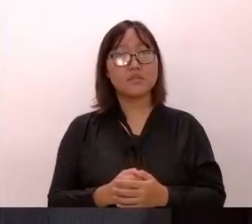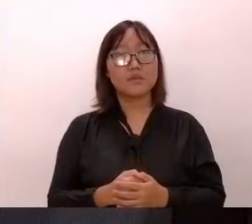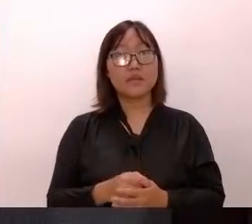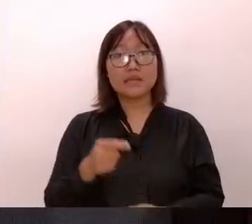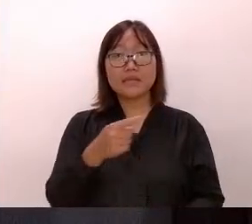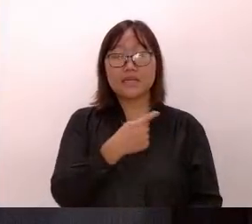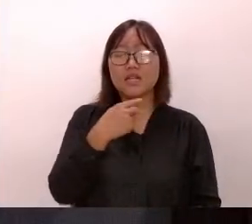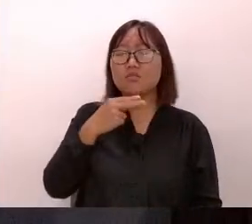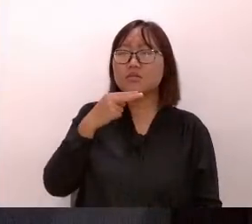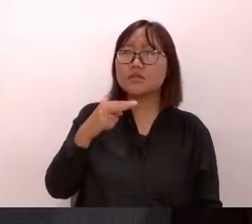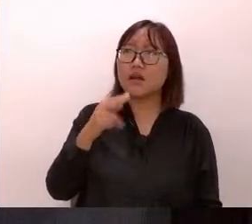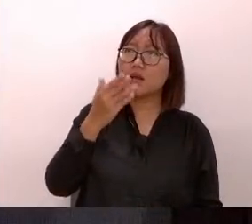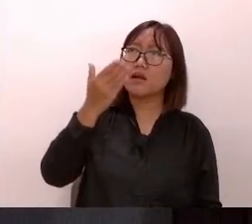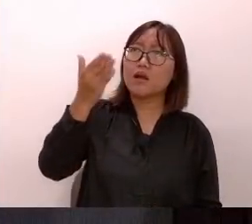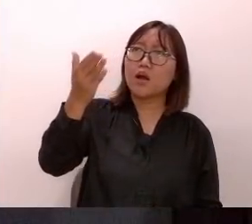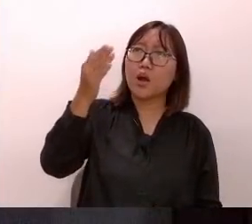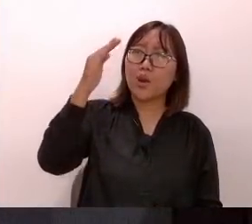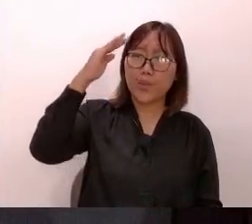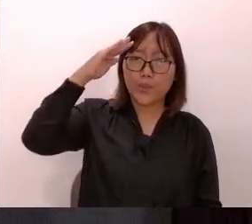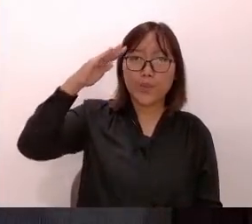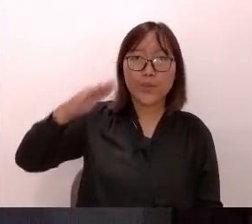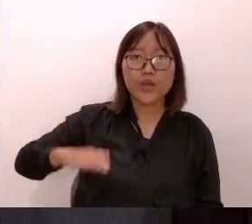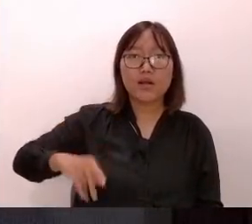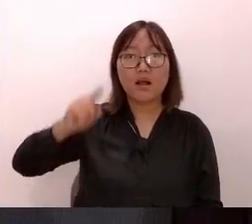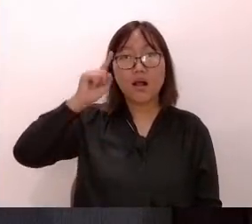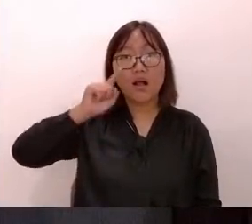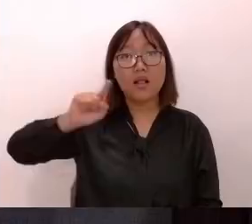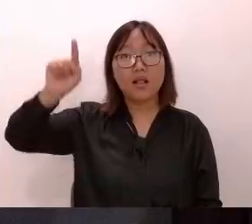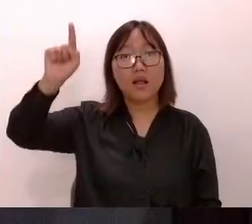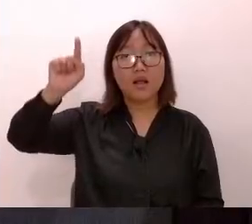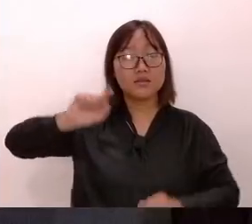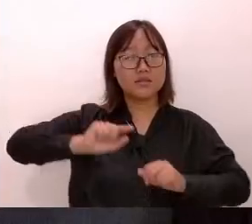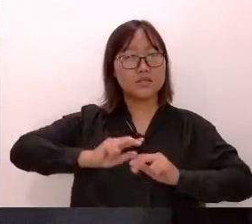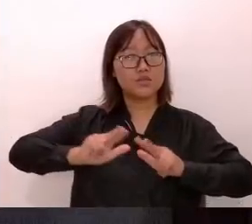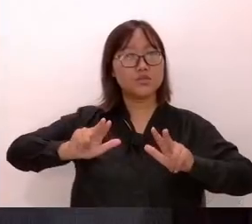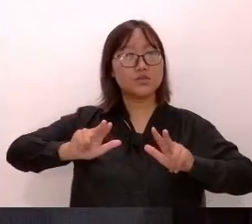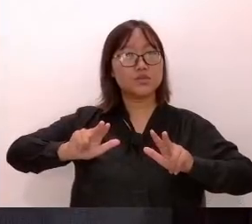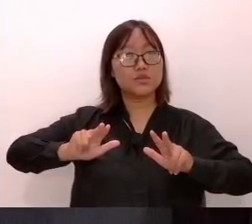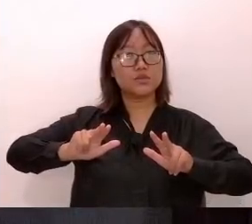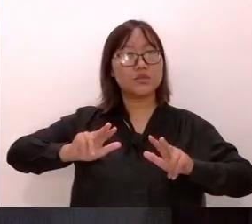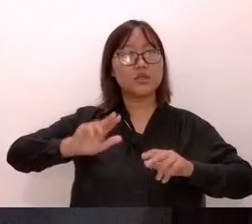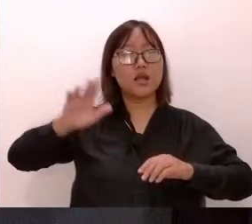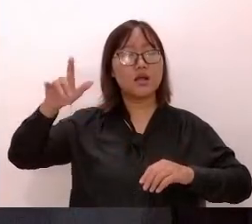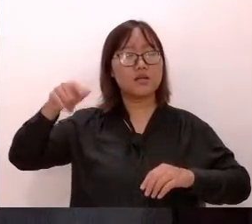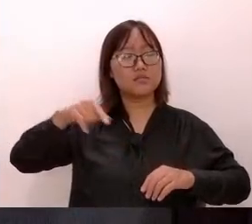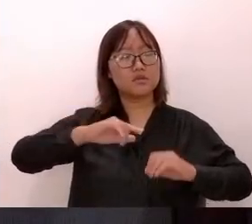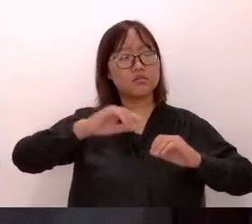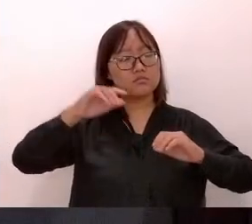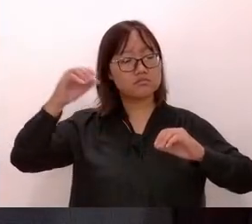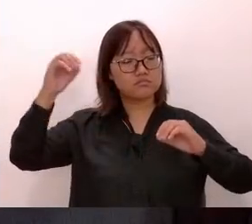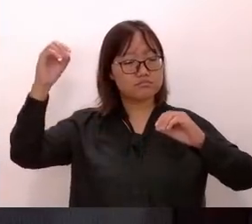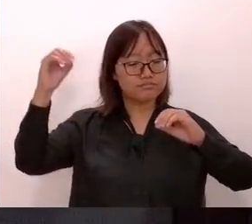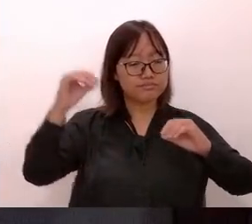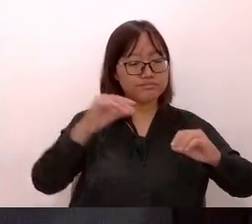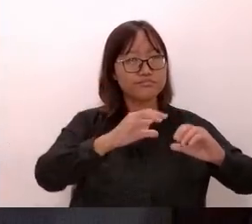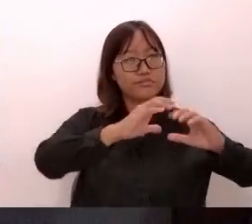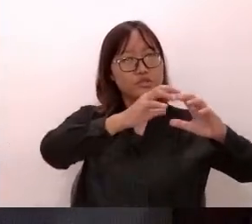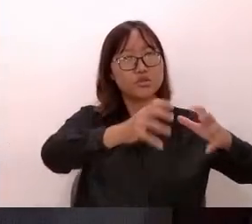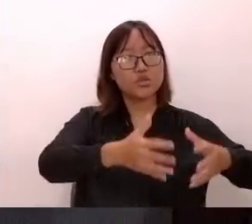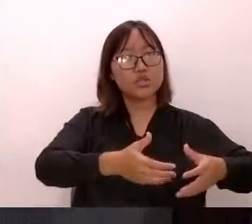ialah yang akan mengalahkan dunia bukan dengan kekuatan kekerasan tetapi dengan